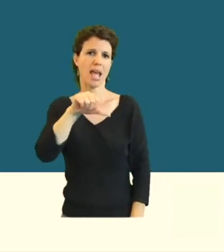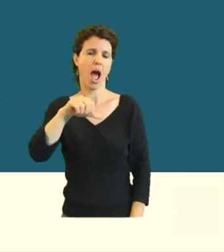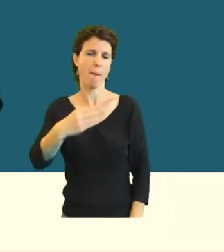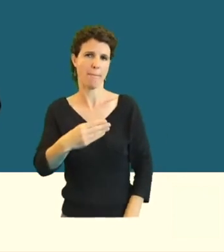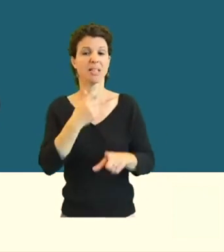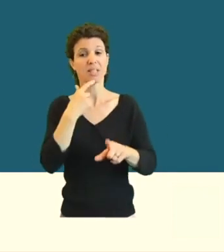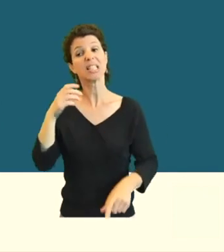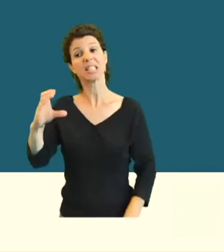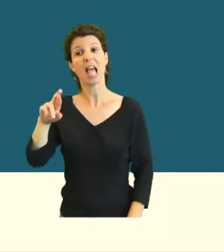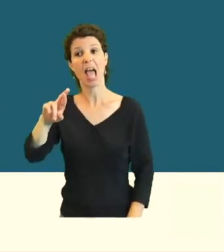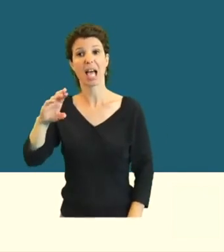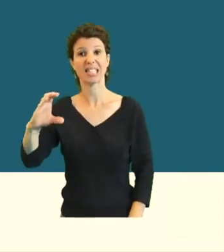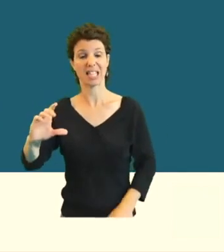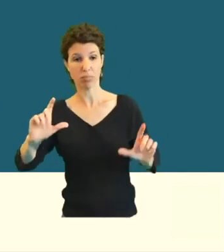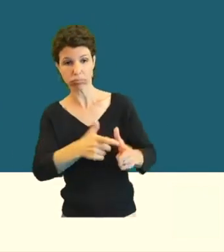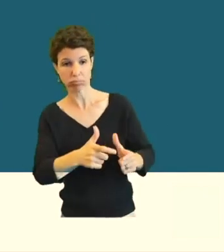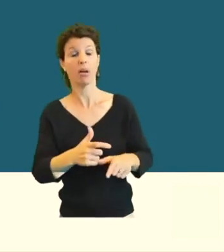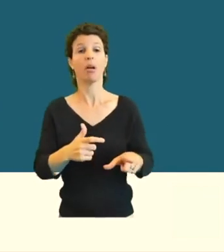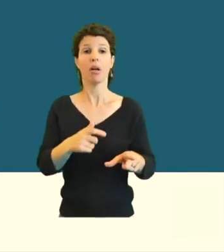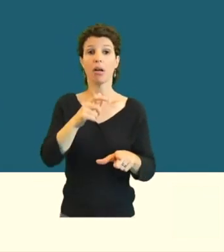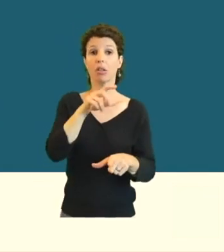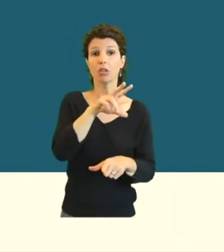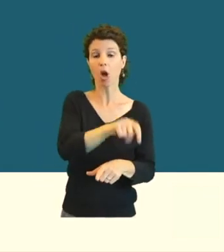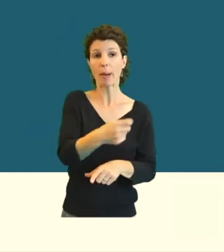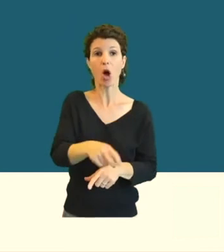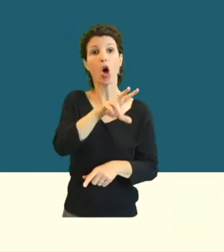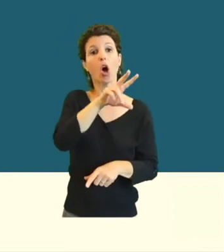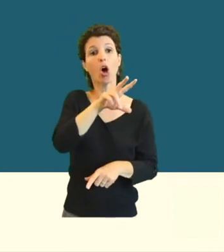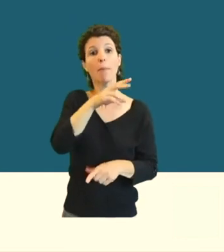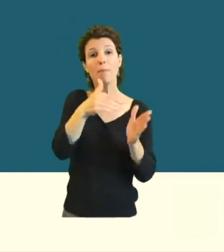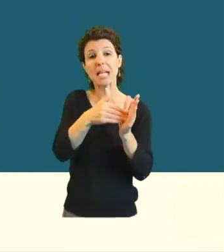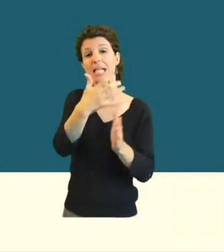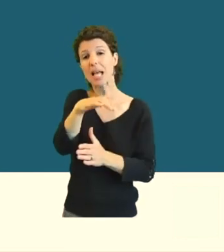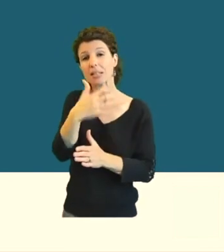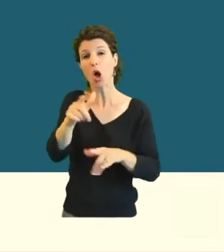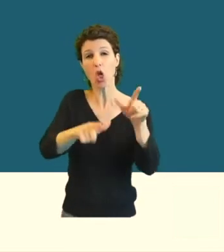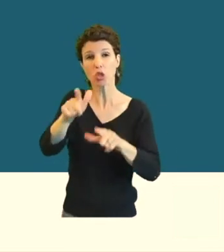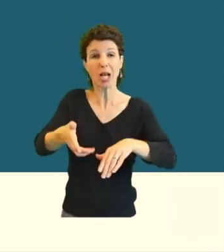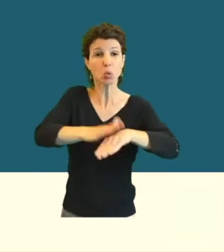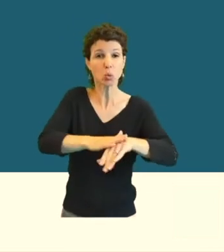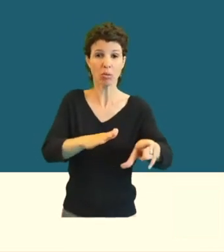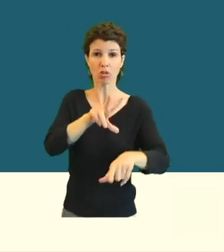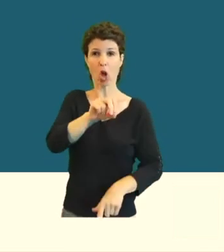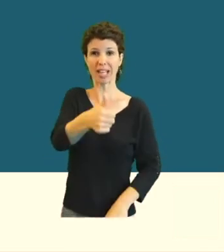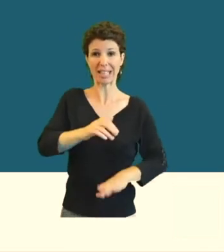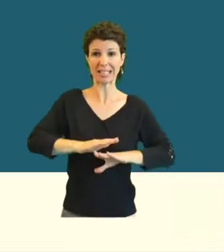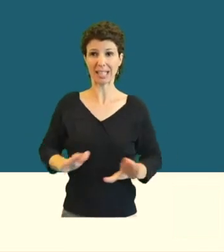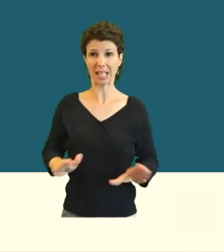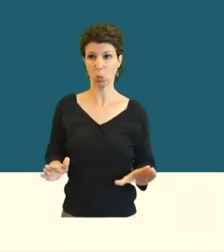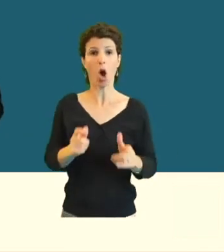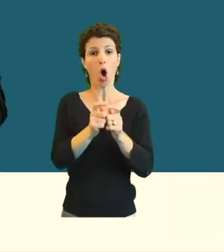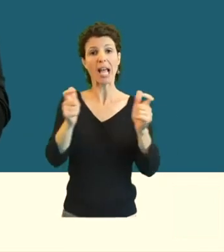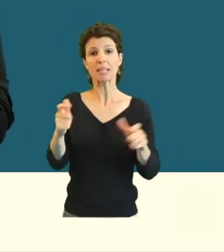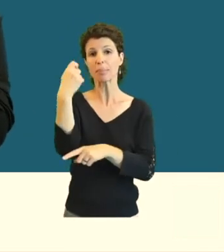vous deviez faire 31 logements sur les 1500, vous avez fait 31 logements sur les 1500 qui étaient annoncés, vous présidez un organisme qui est décrié de partout.